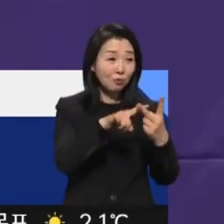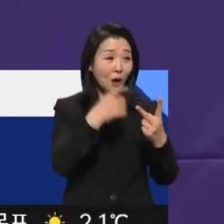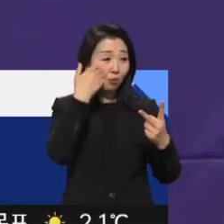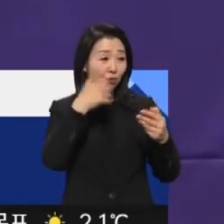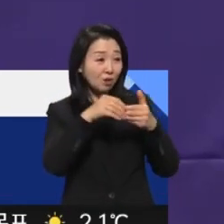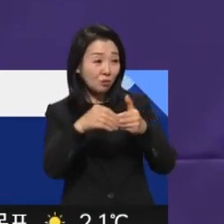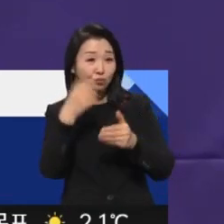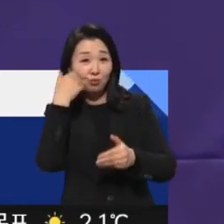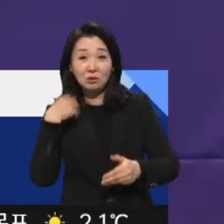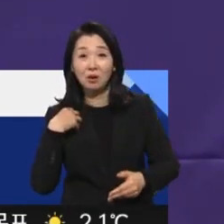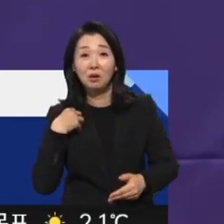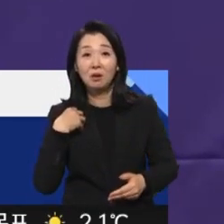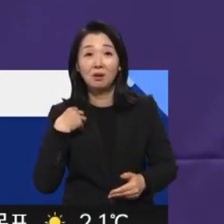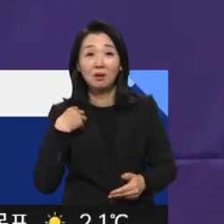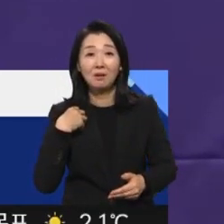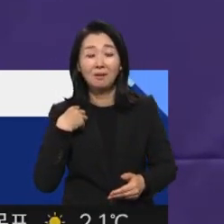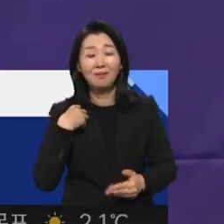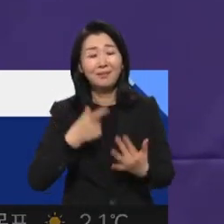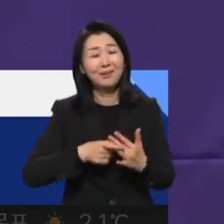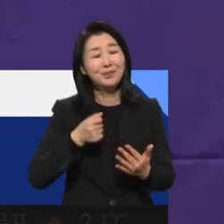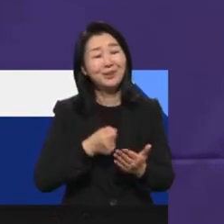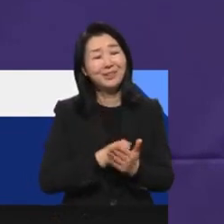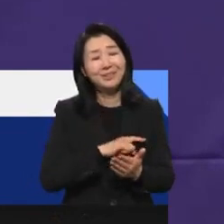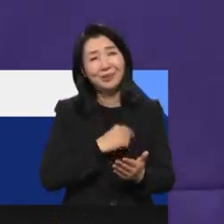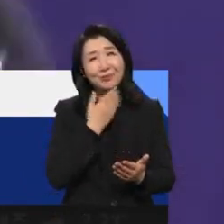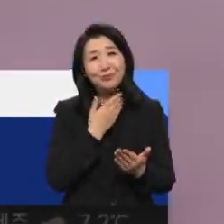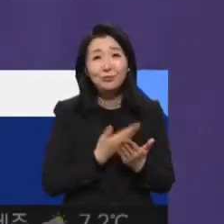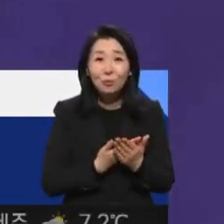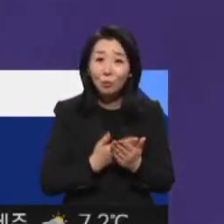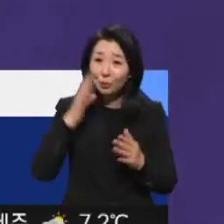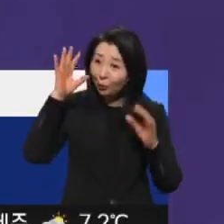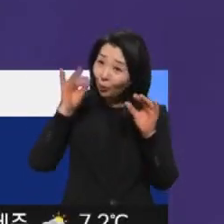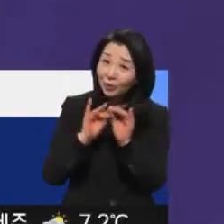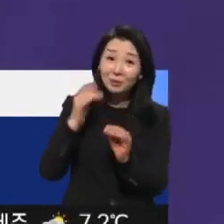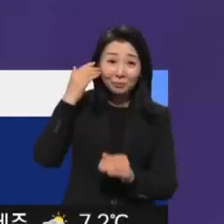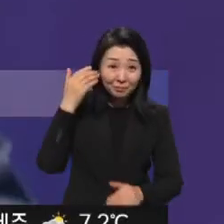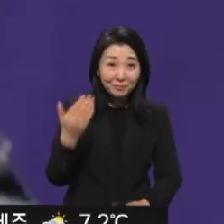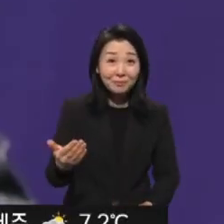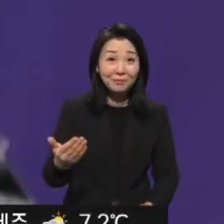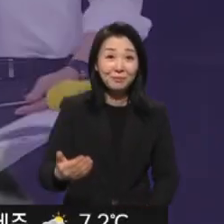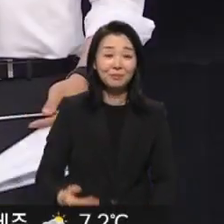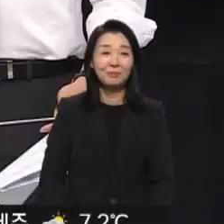것인가, 그것을 선택의 가장 큰 기준으로 생각하는데 동의하십니까 여러분?